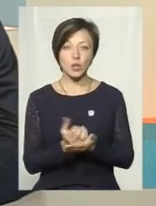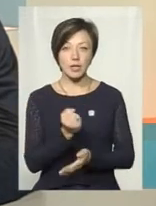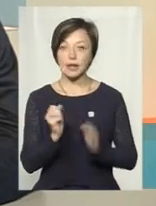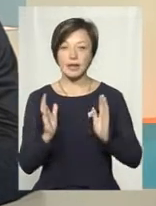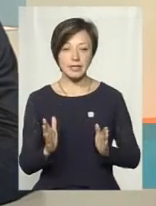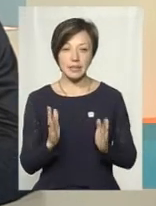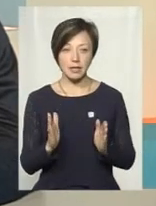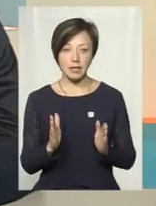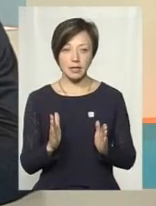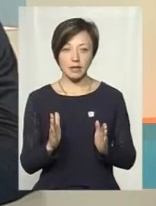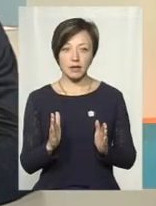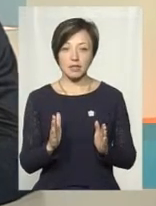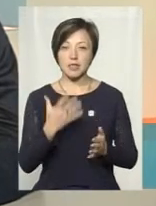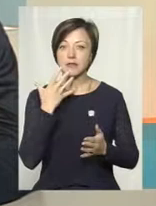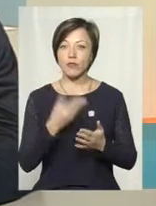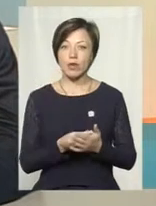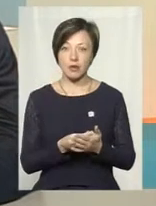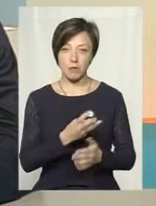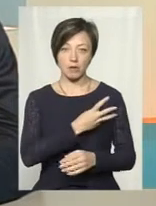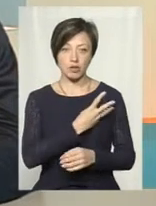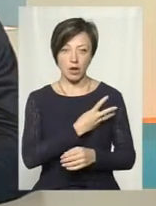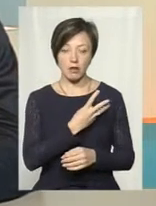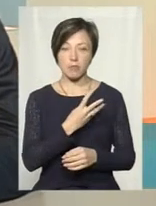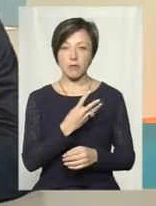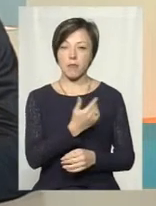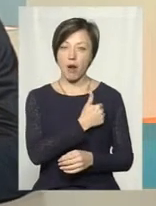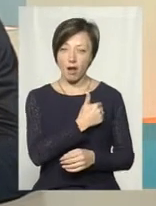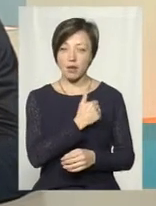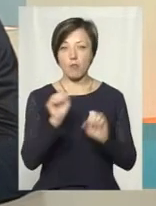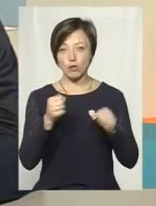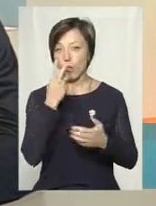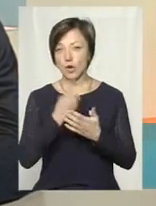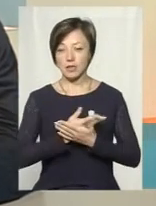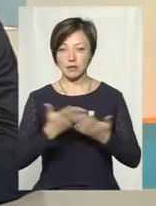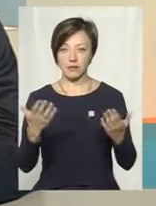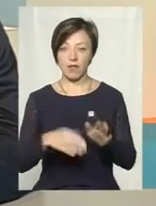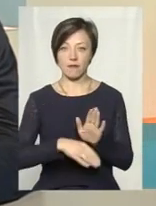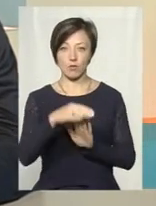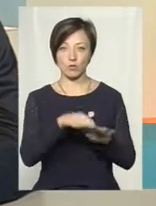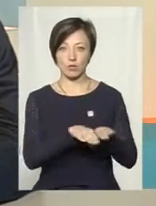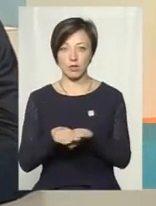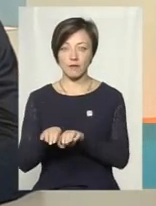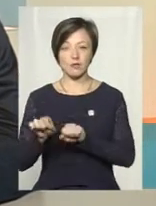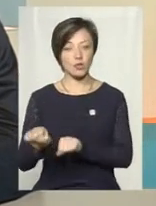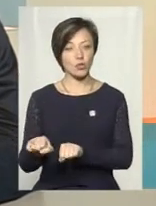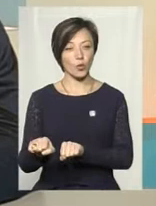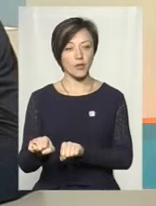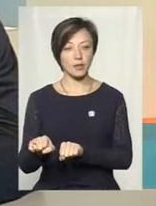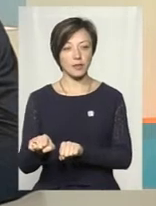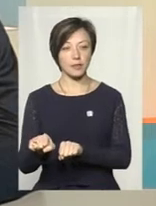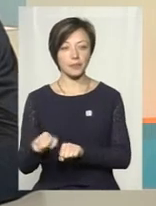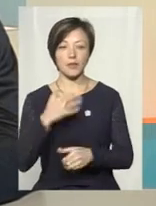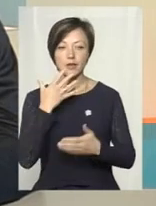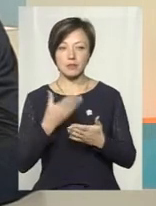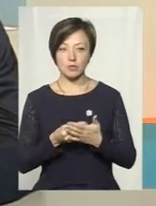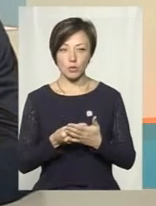не тільки, як то кажеться, своїм власним бажанням, прагненням, а може показати це на достойному рівні, відстоювати